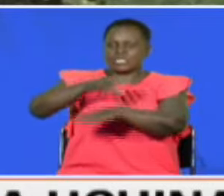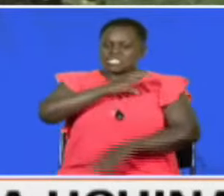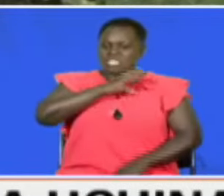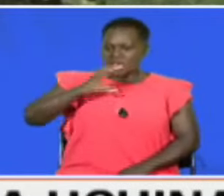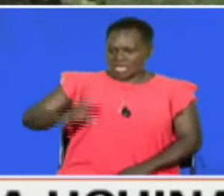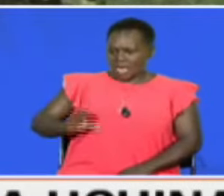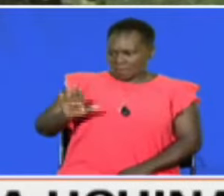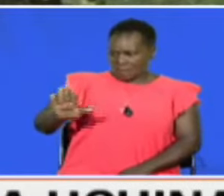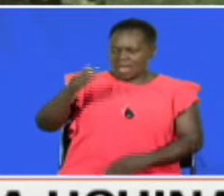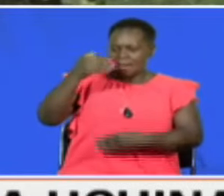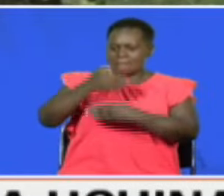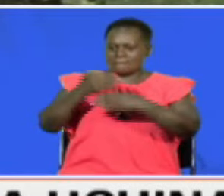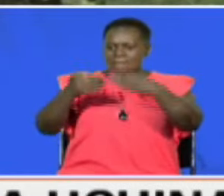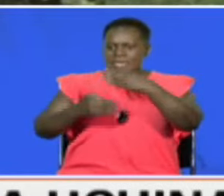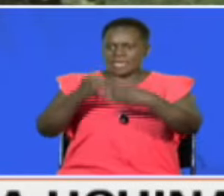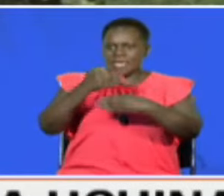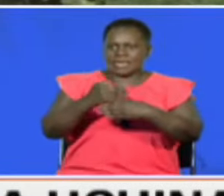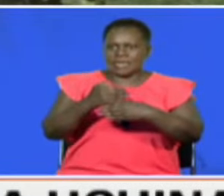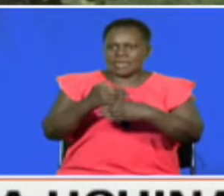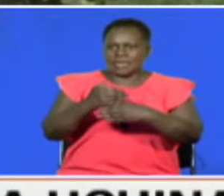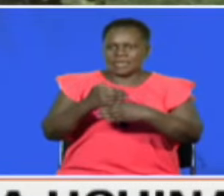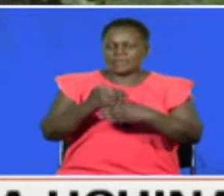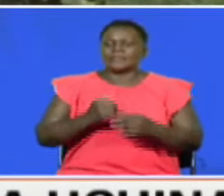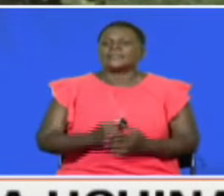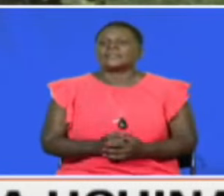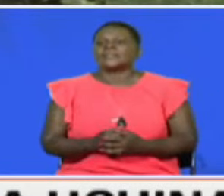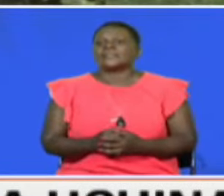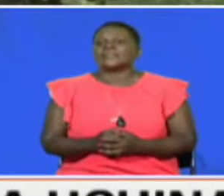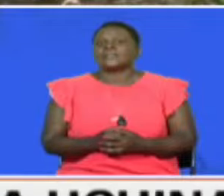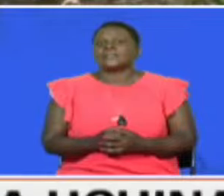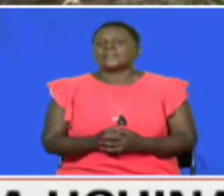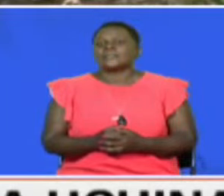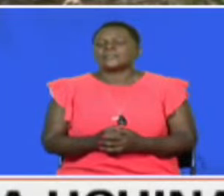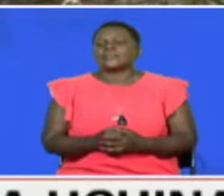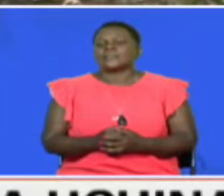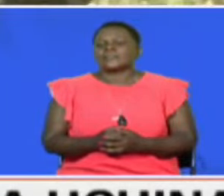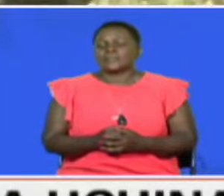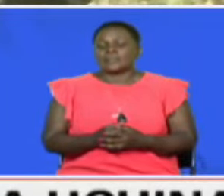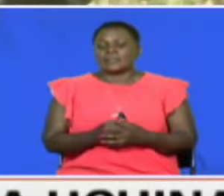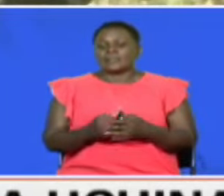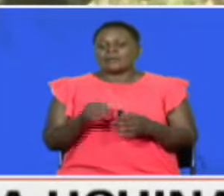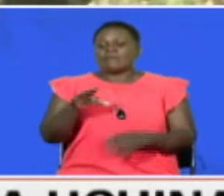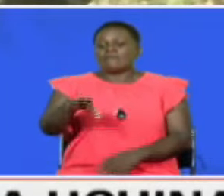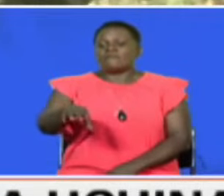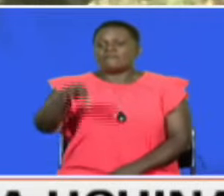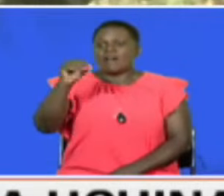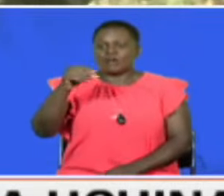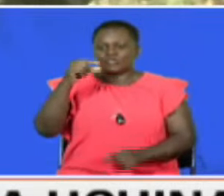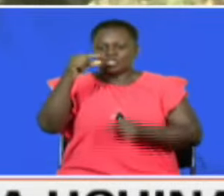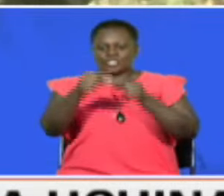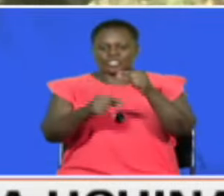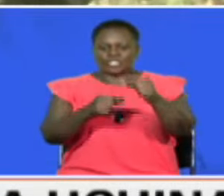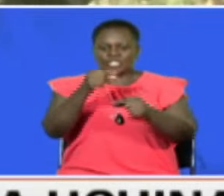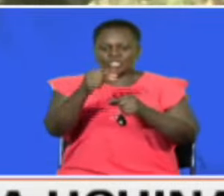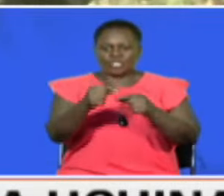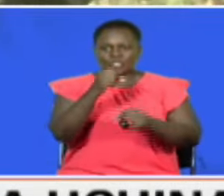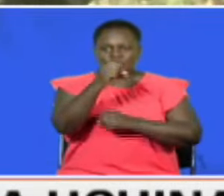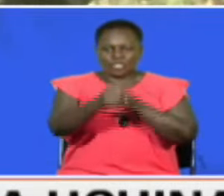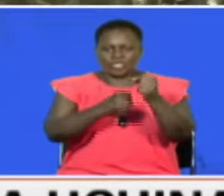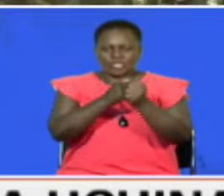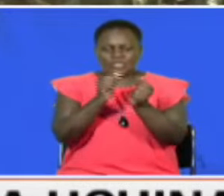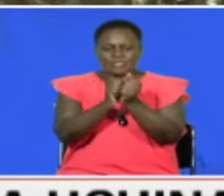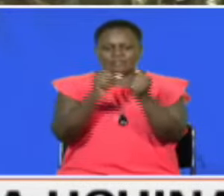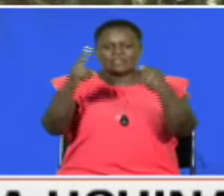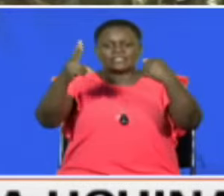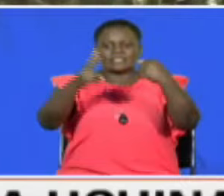Wachina katika karne ya 15. Na kwa ushahidi hapo ni kuwa kulipatikana kizazi baada ya miaka 17